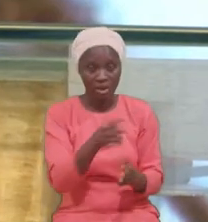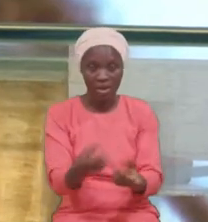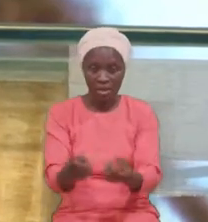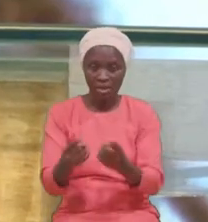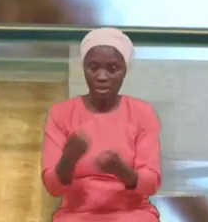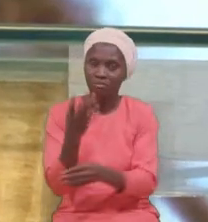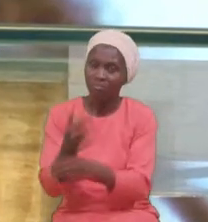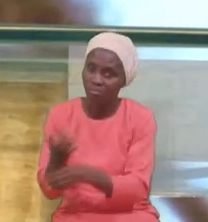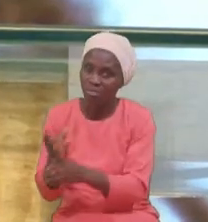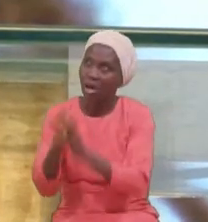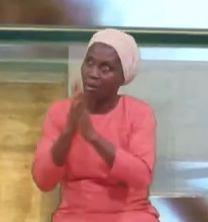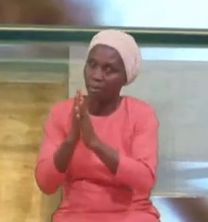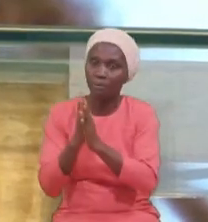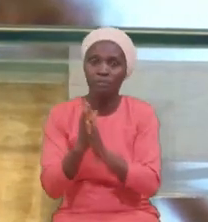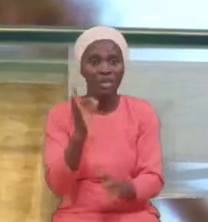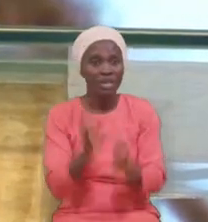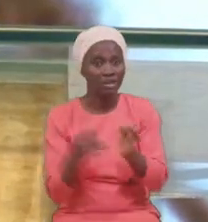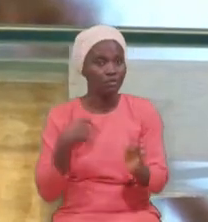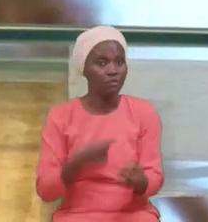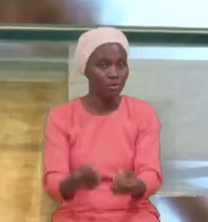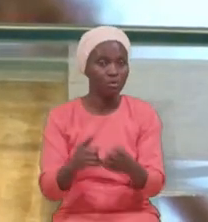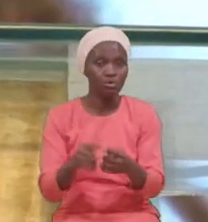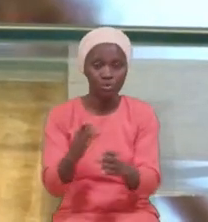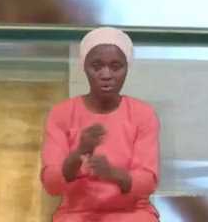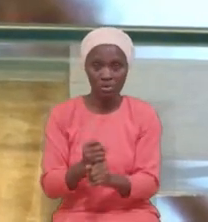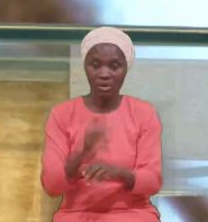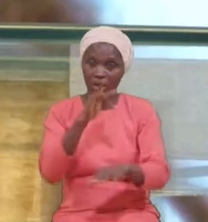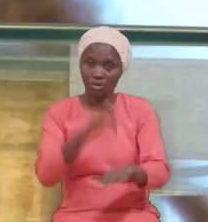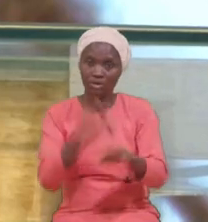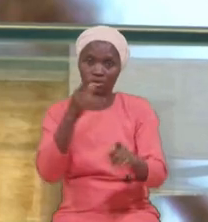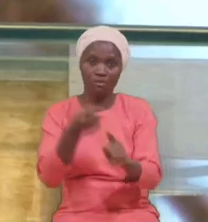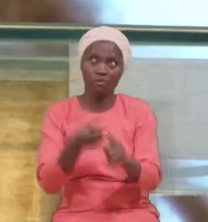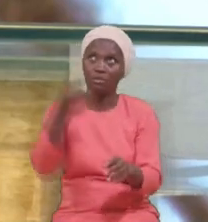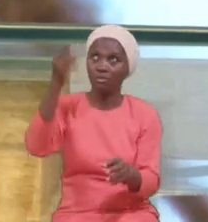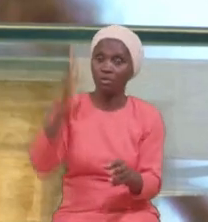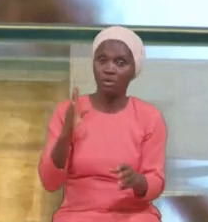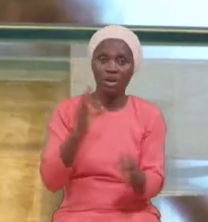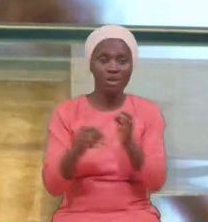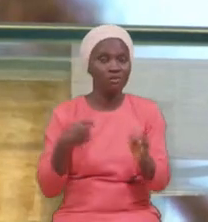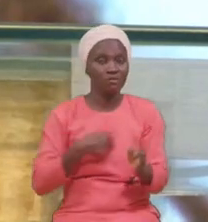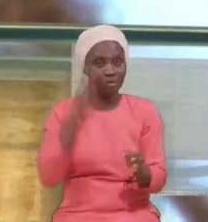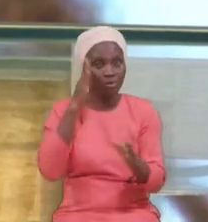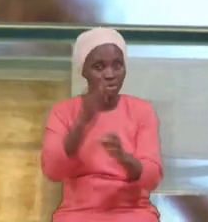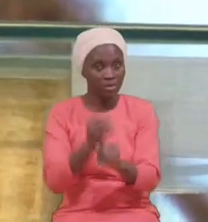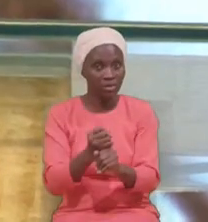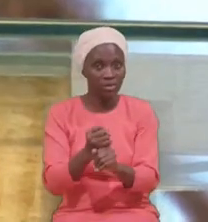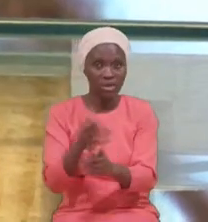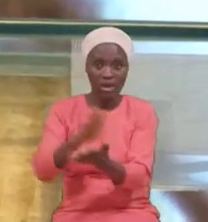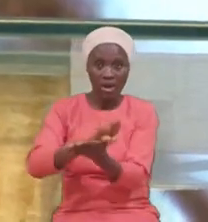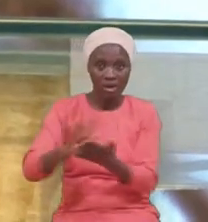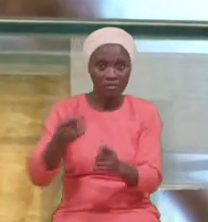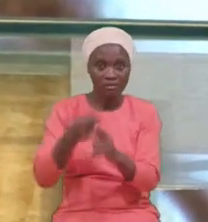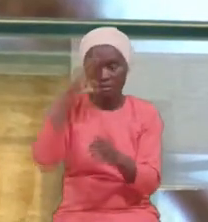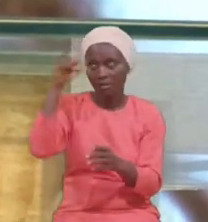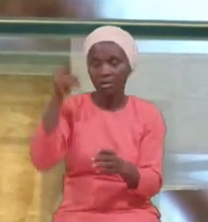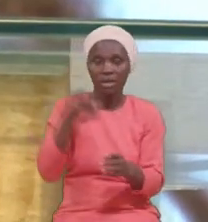venu prier. Il a supplié. Si vous allez recevoir la touche du Seigneur, si vous allez recevoir sa purification, il